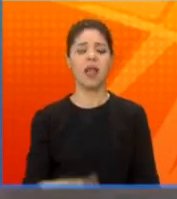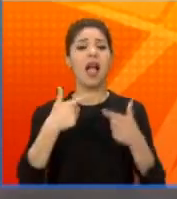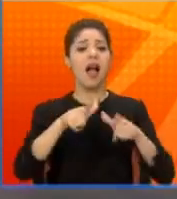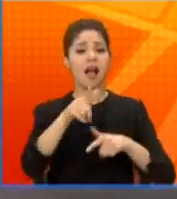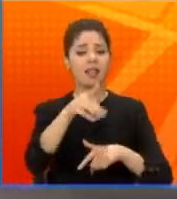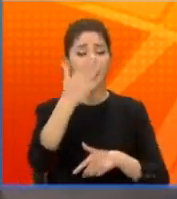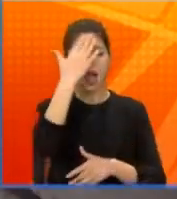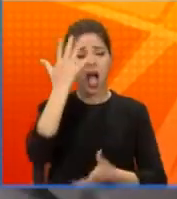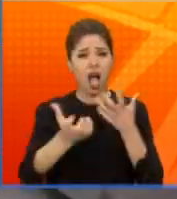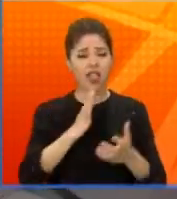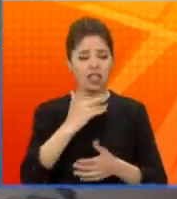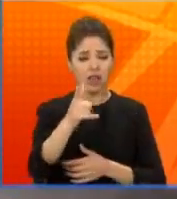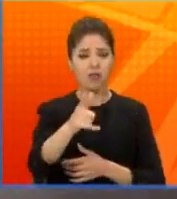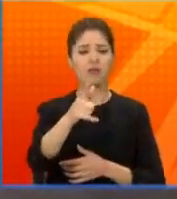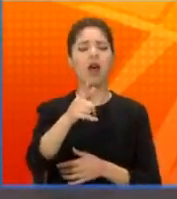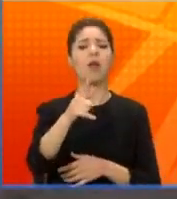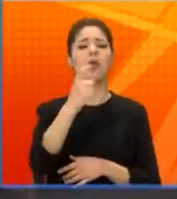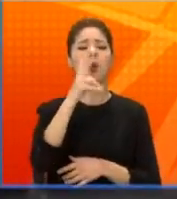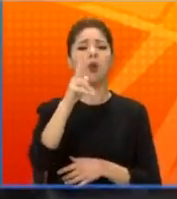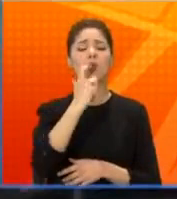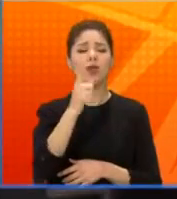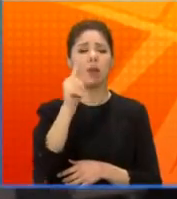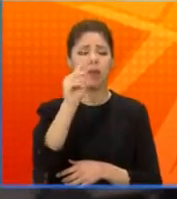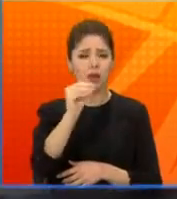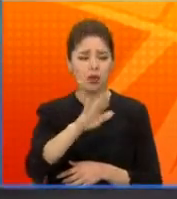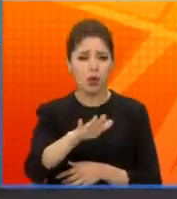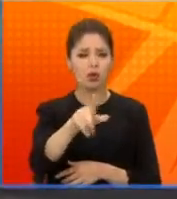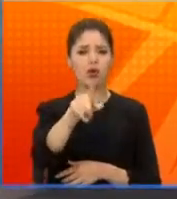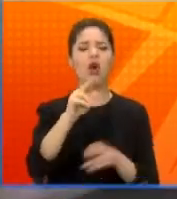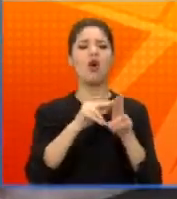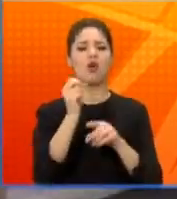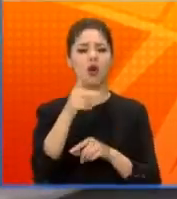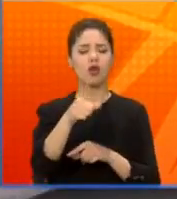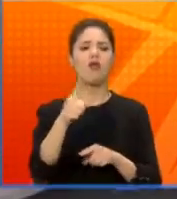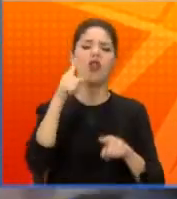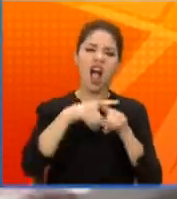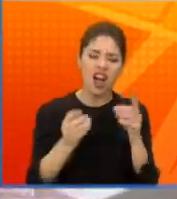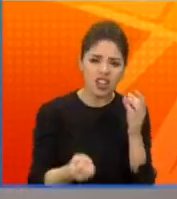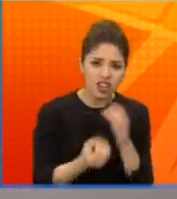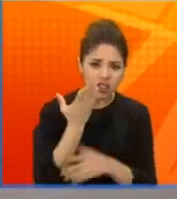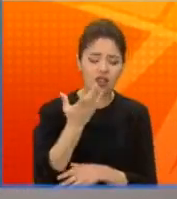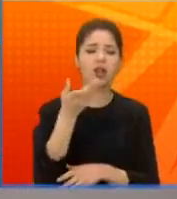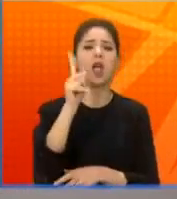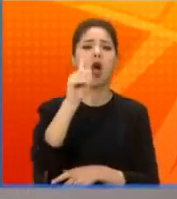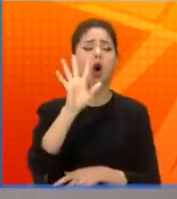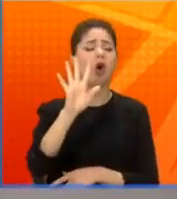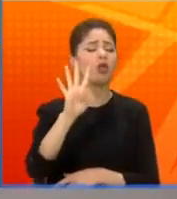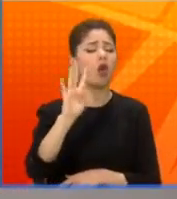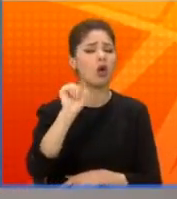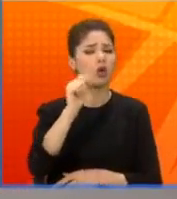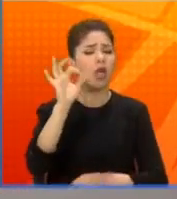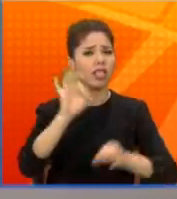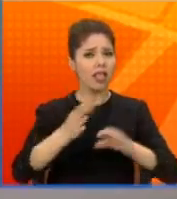da yüksek ateş şikayetiyle hastaneye giden 3 yaşında bir çocuğun koronavirüs testi pozitif çıkmıştı. 14 günlük